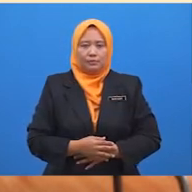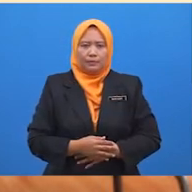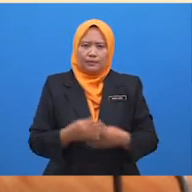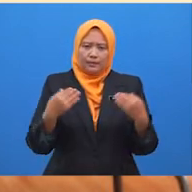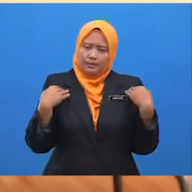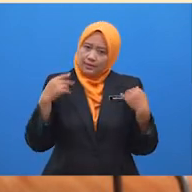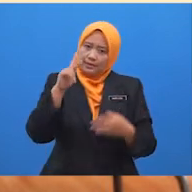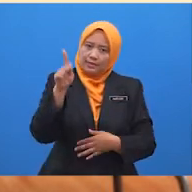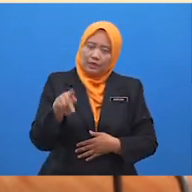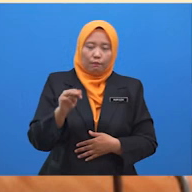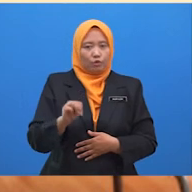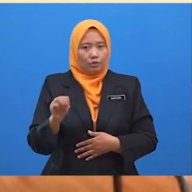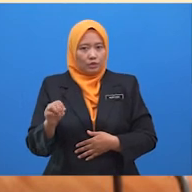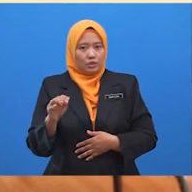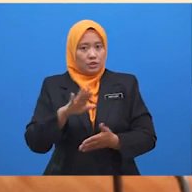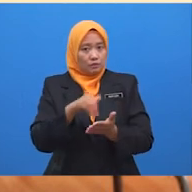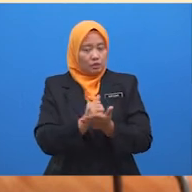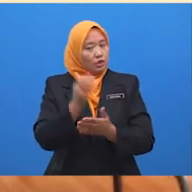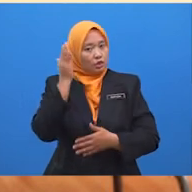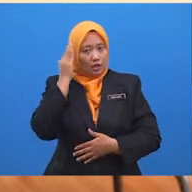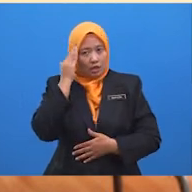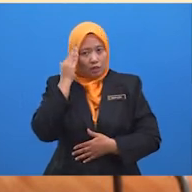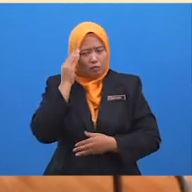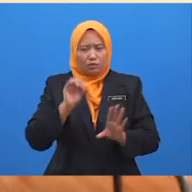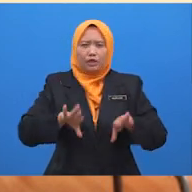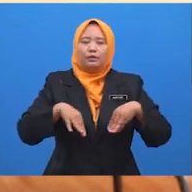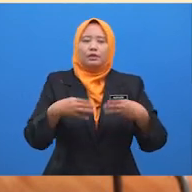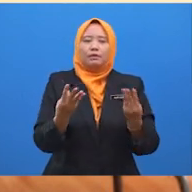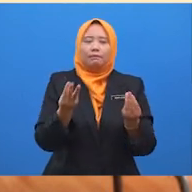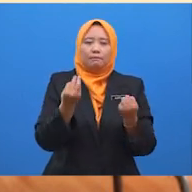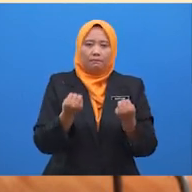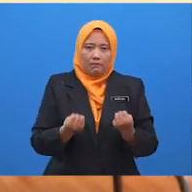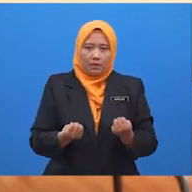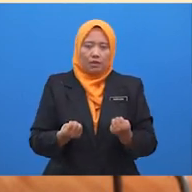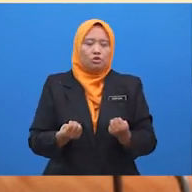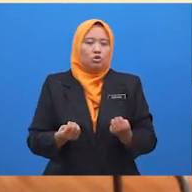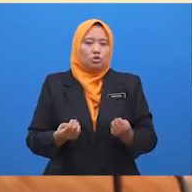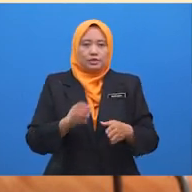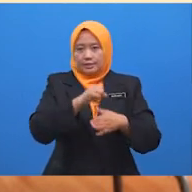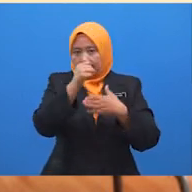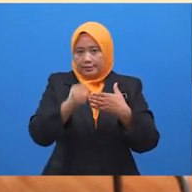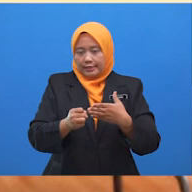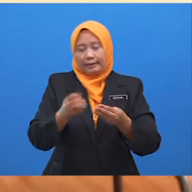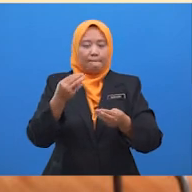Adakah murid-murid semua mengetahui cara untuk menyelesaikan masalah dalam matematik?